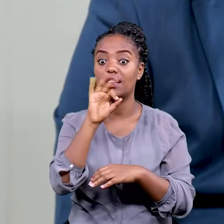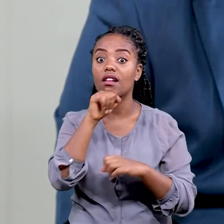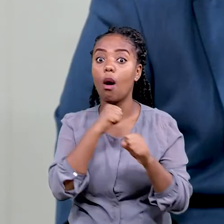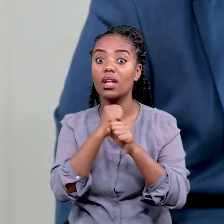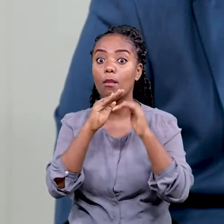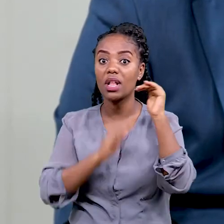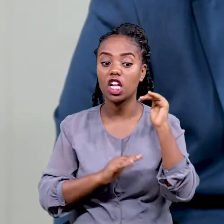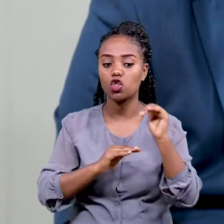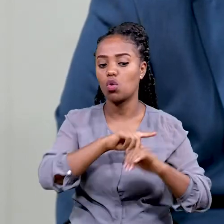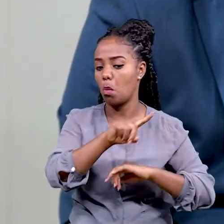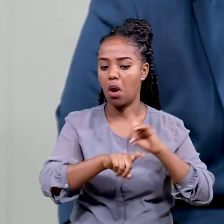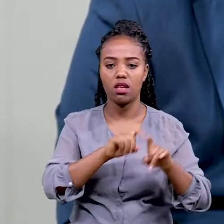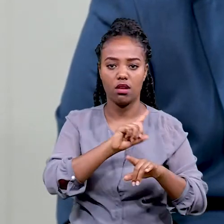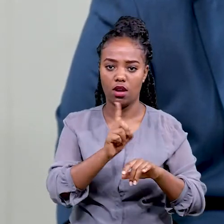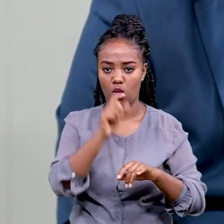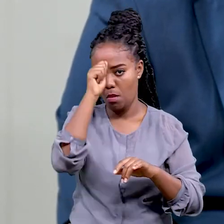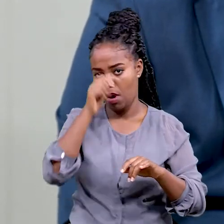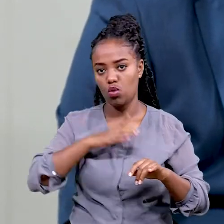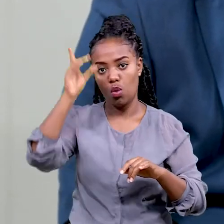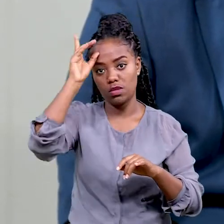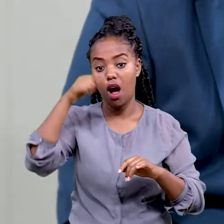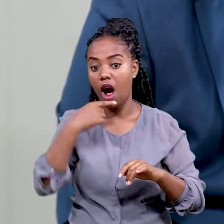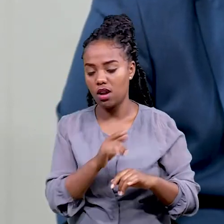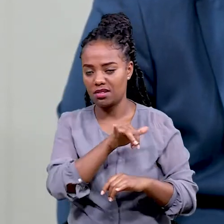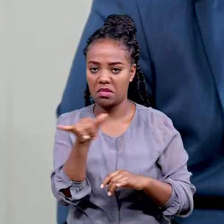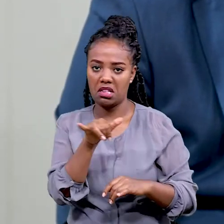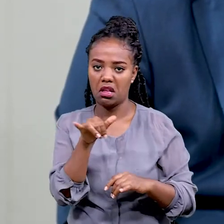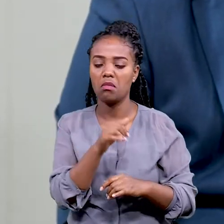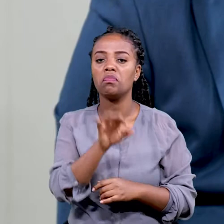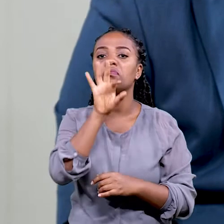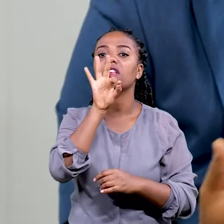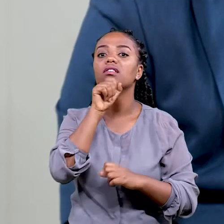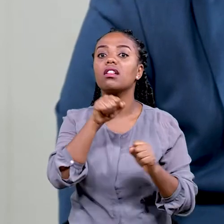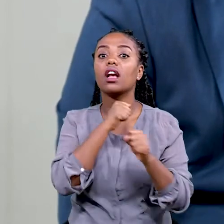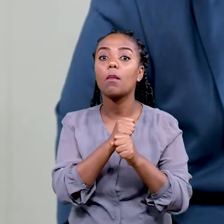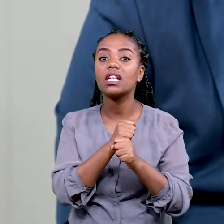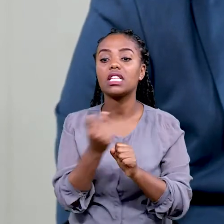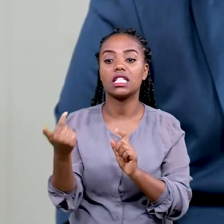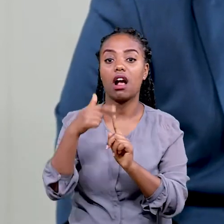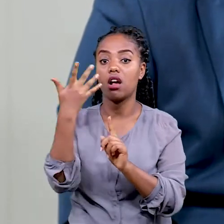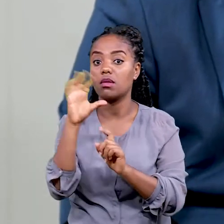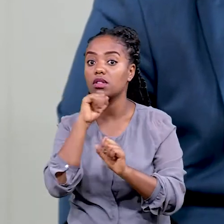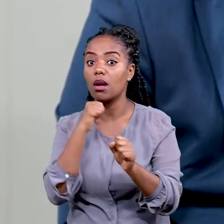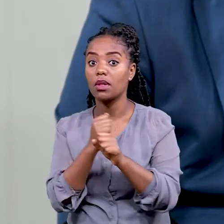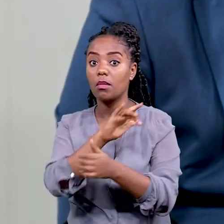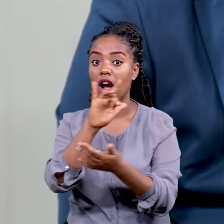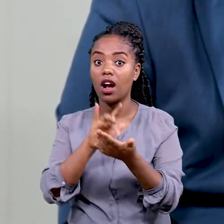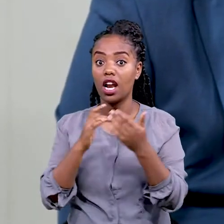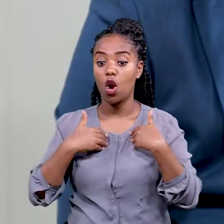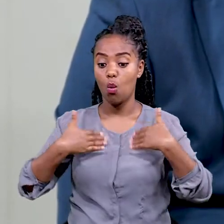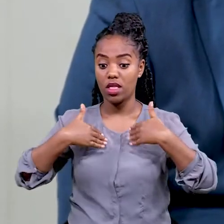ዓመት በታች አይጠየቁም። አቶ ኩምሳ እንዳለው ከ9 ዓመት እና በ15 ዓመት መካከል ግን